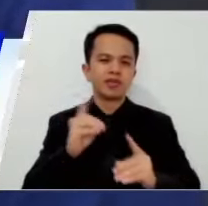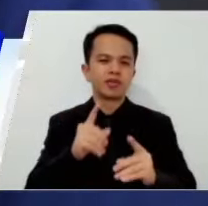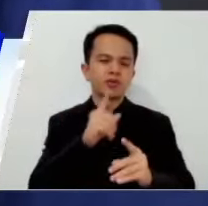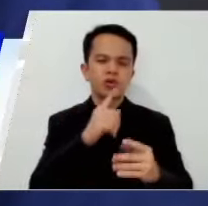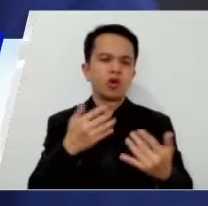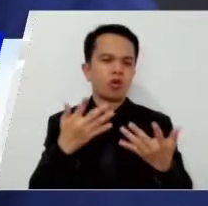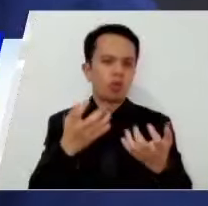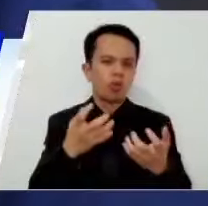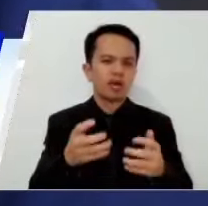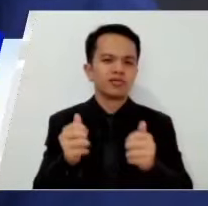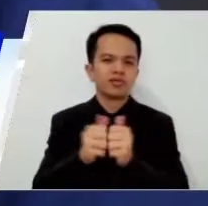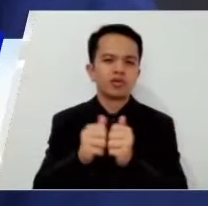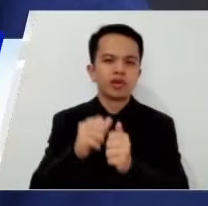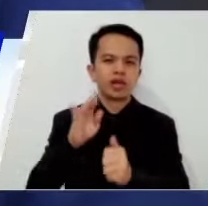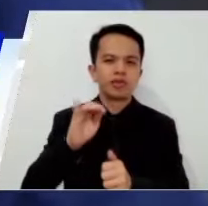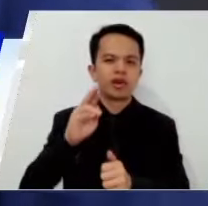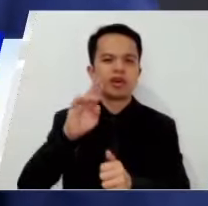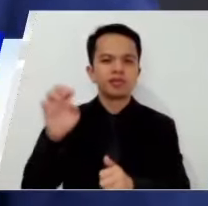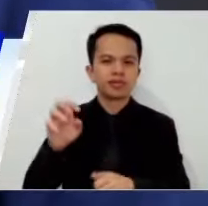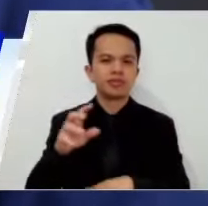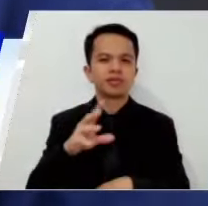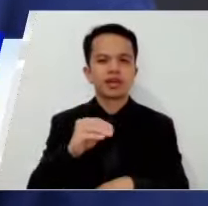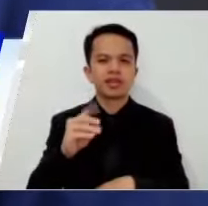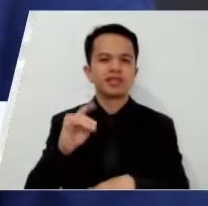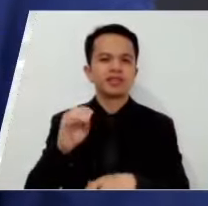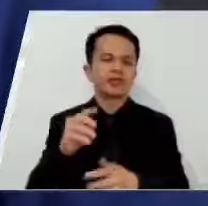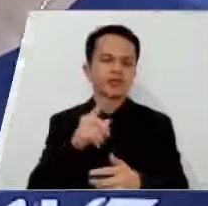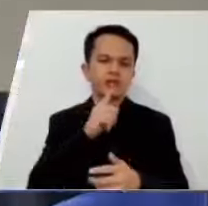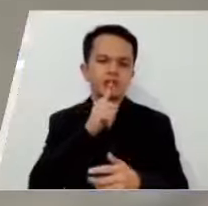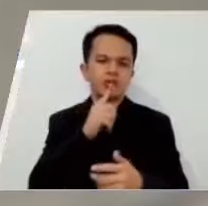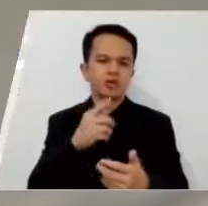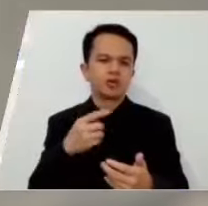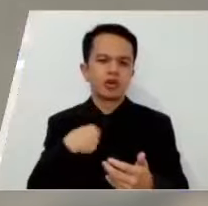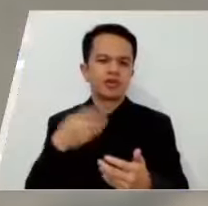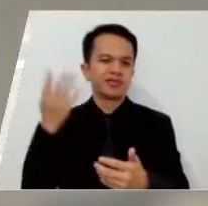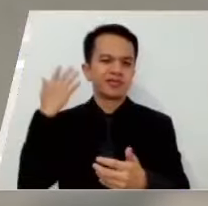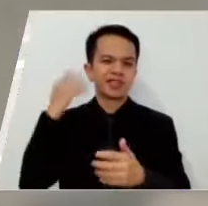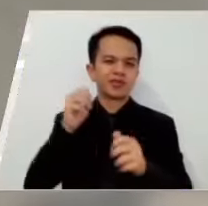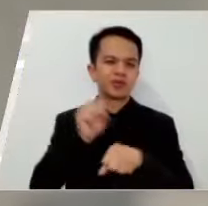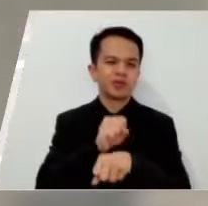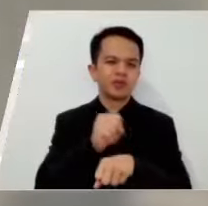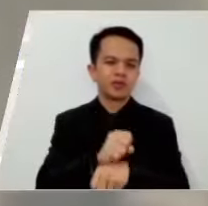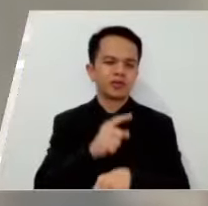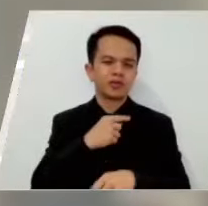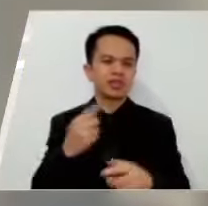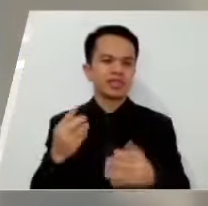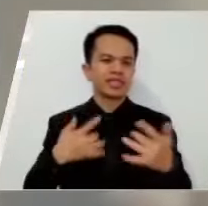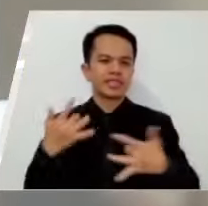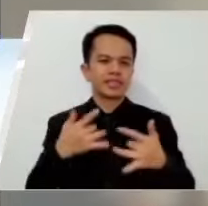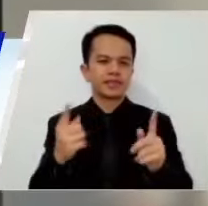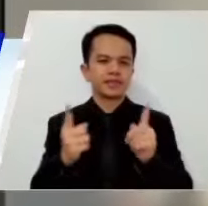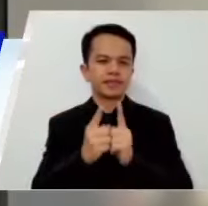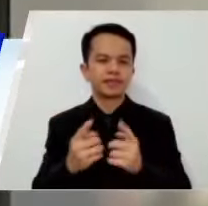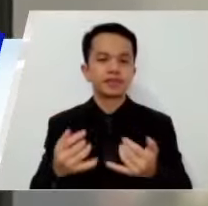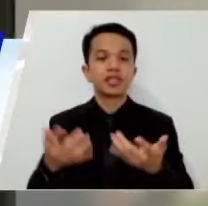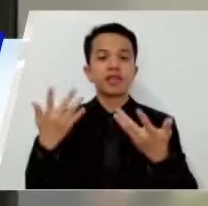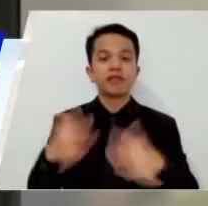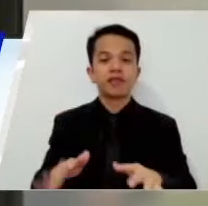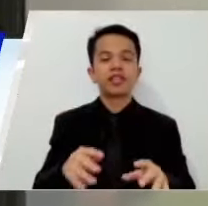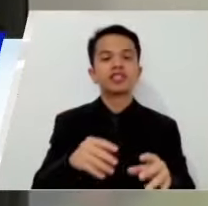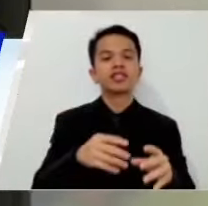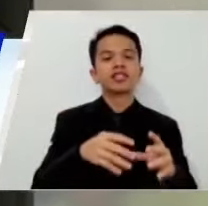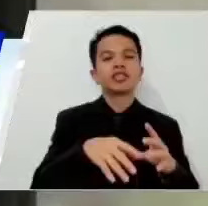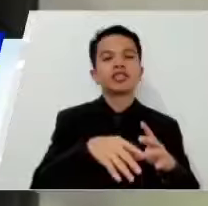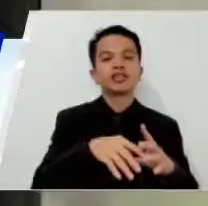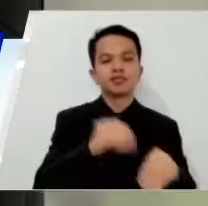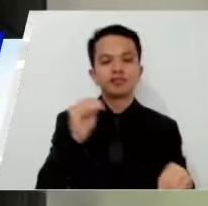Barbie. Kay Sanya na nakatrabaho na rin dati. Officially discharged na from his military service